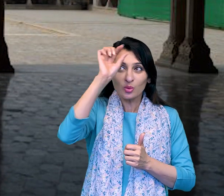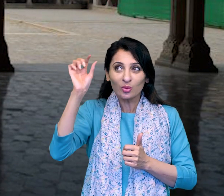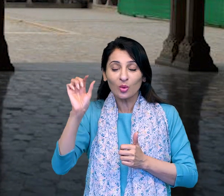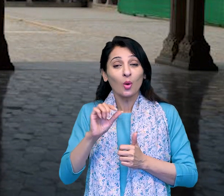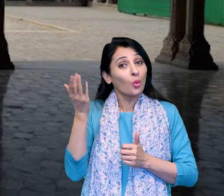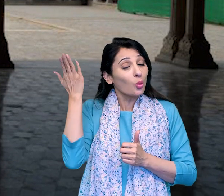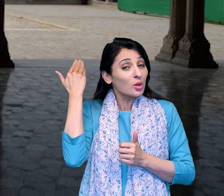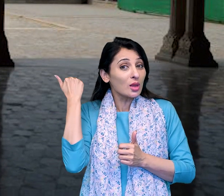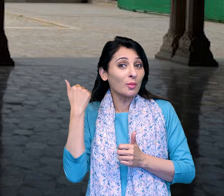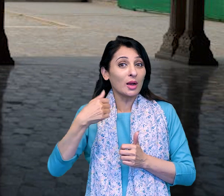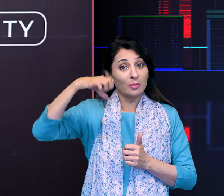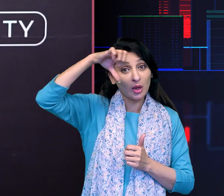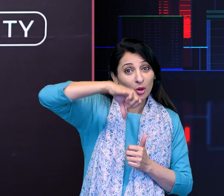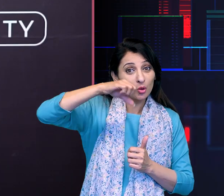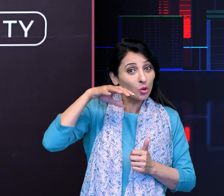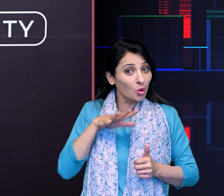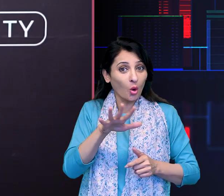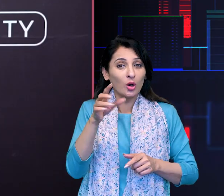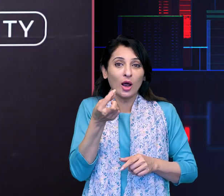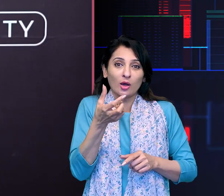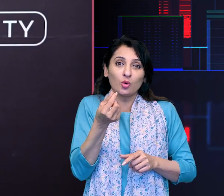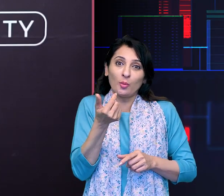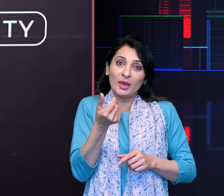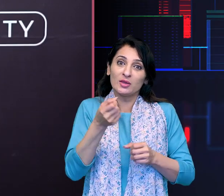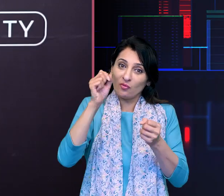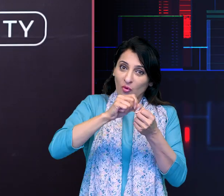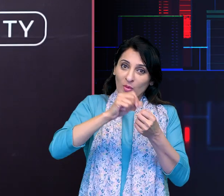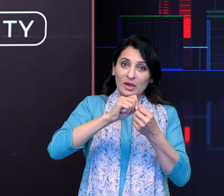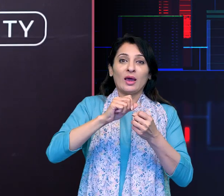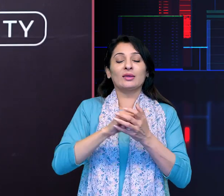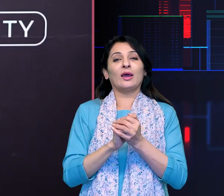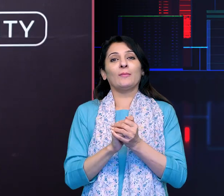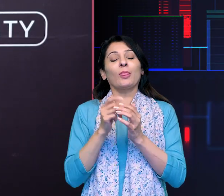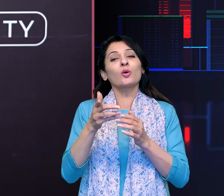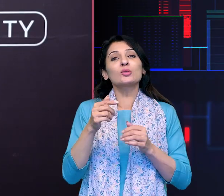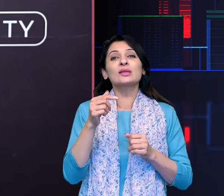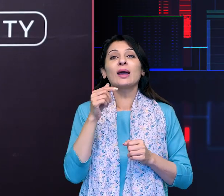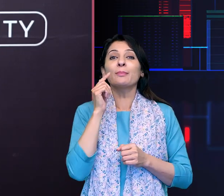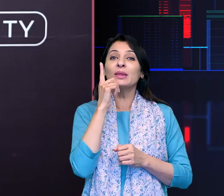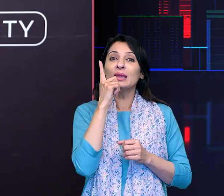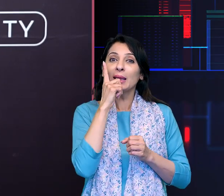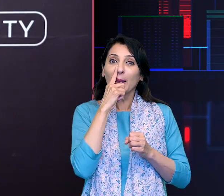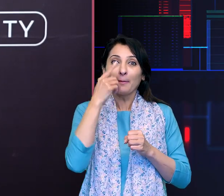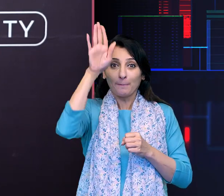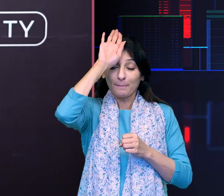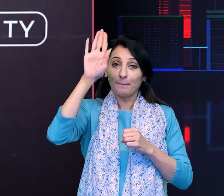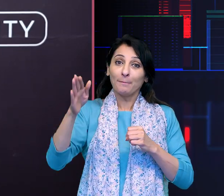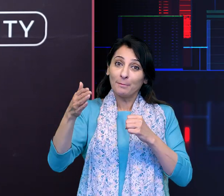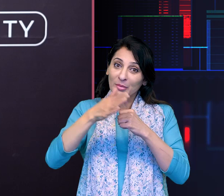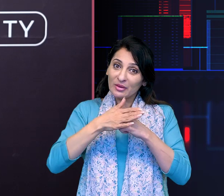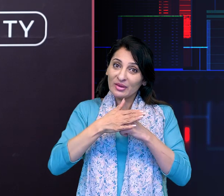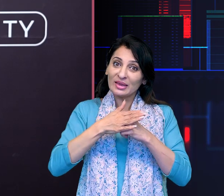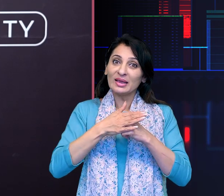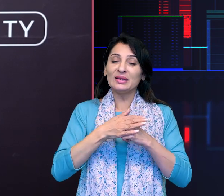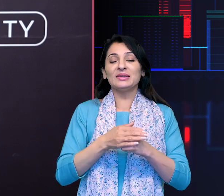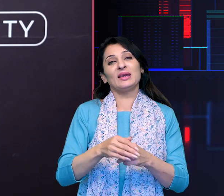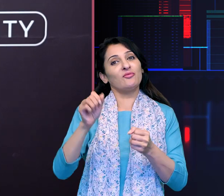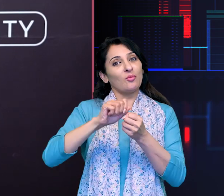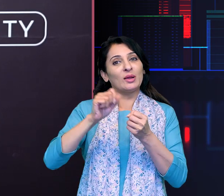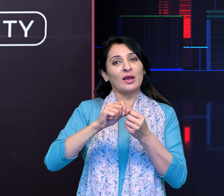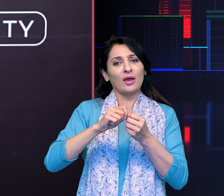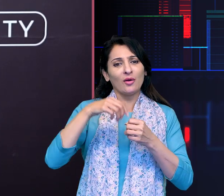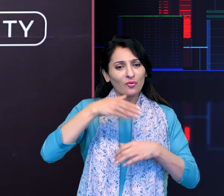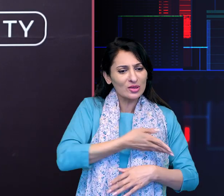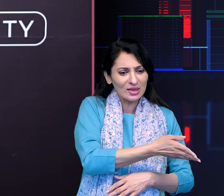डेट एरा और डिज़ाइन बाय शाहजहां फॉर क्वीन मुमताज़ व्हेन सी डिमांड तू सी स्टार्स ऑन अर्थ ज़मीन पर सितारे देखना